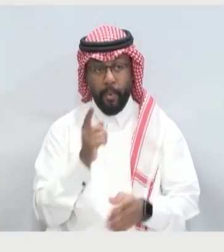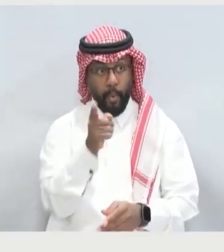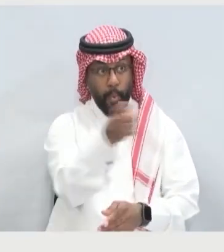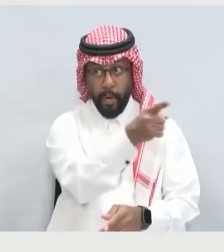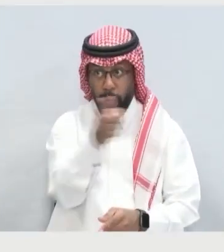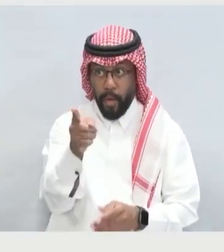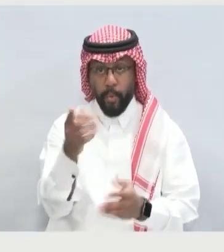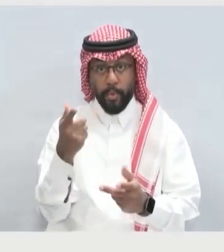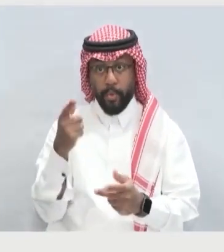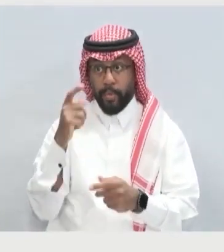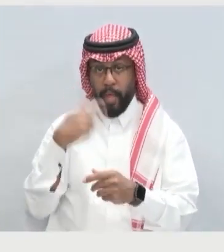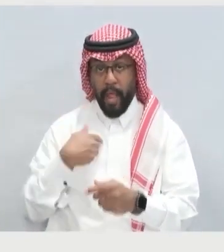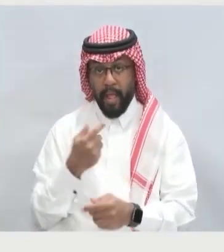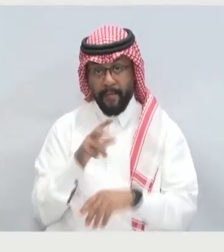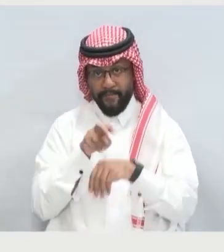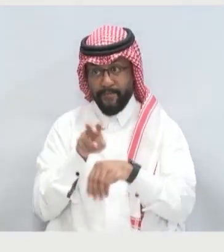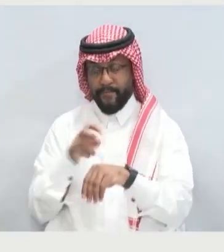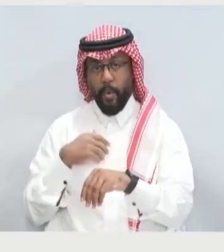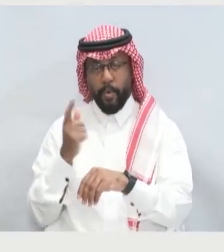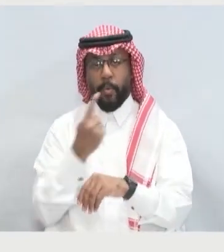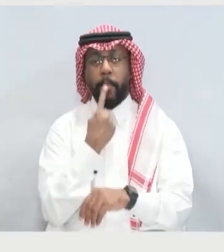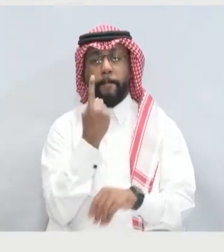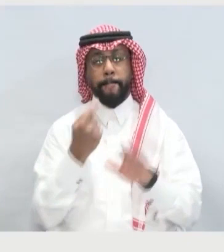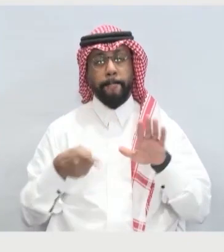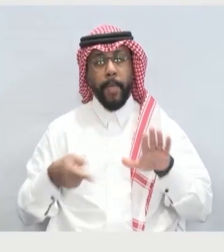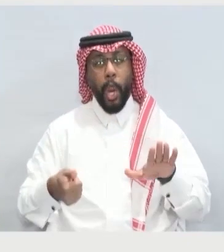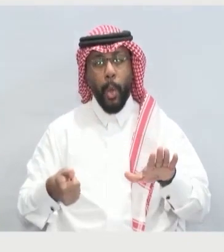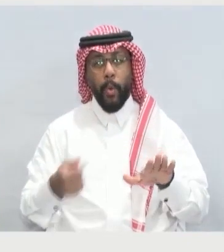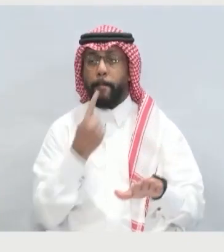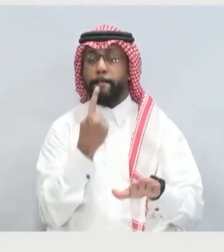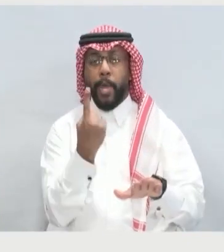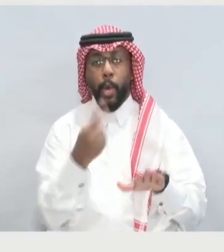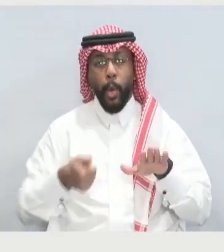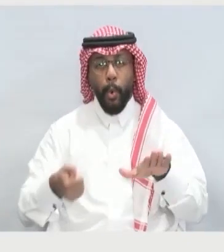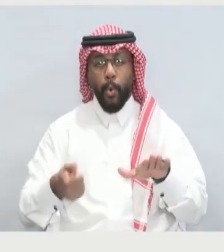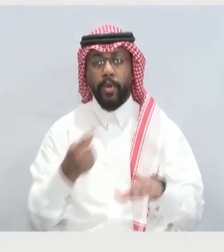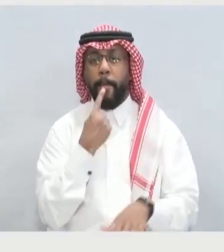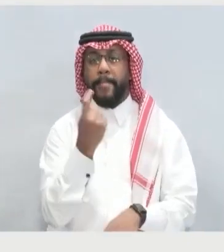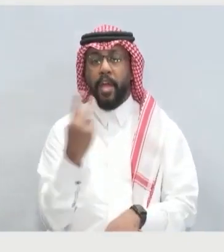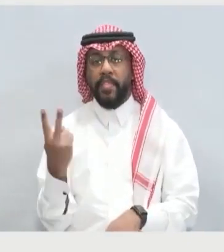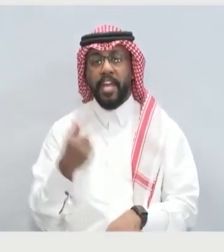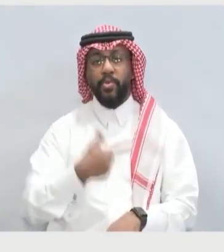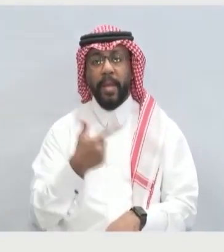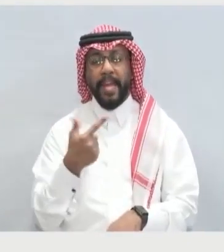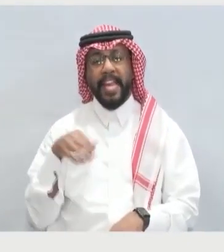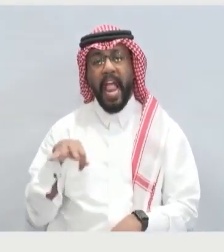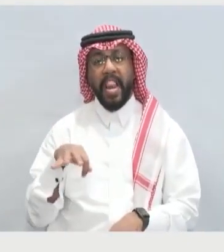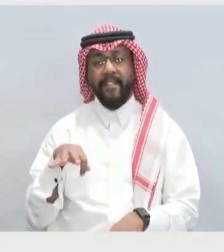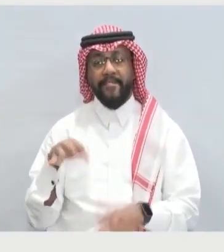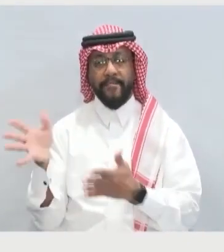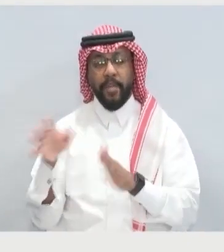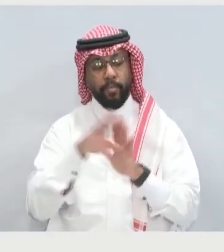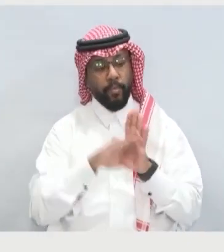او لديه ديون على الاخرين بقيمه ملون 172000 ريال ويشكل هذا الرقم